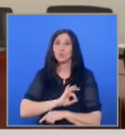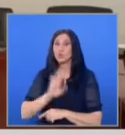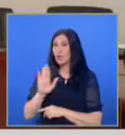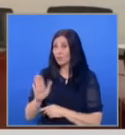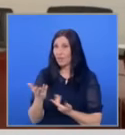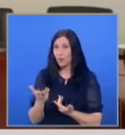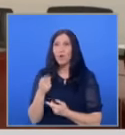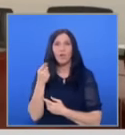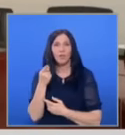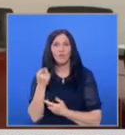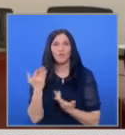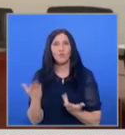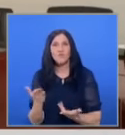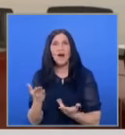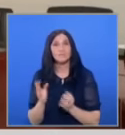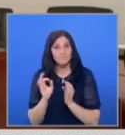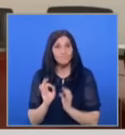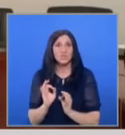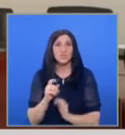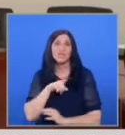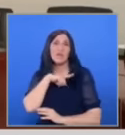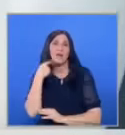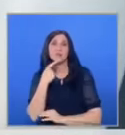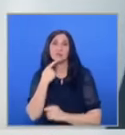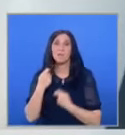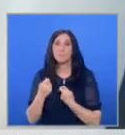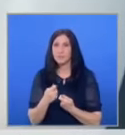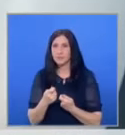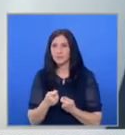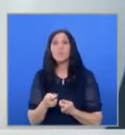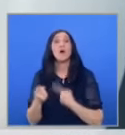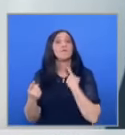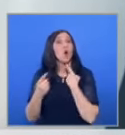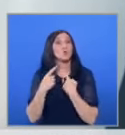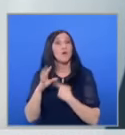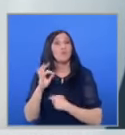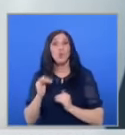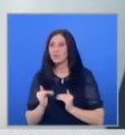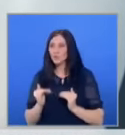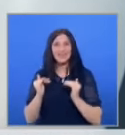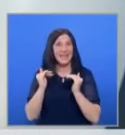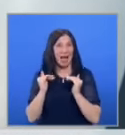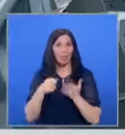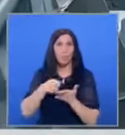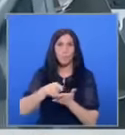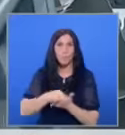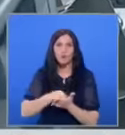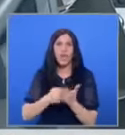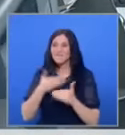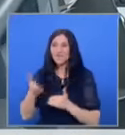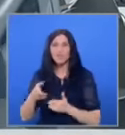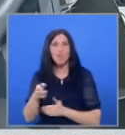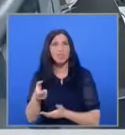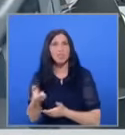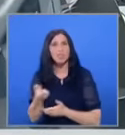него. Това е съществения риск за бизнеса. В условията на нулево салдо плащанията по външния дълг не са